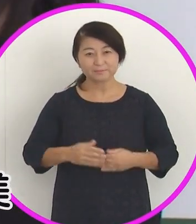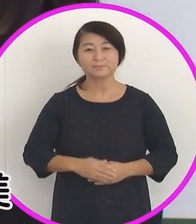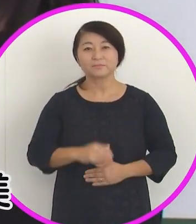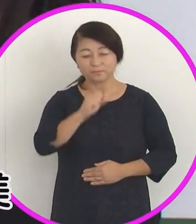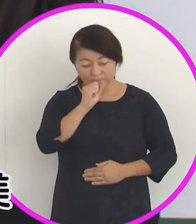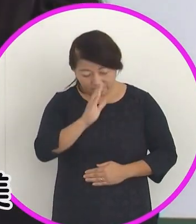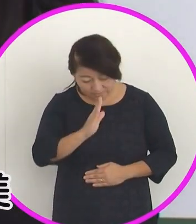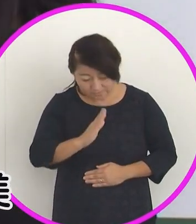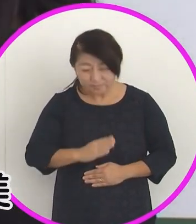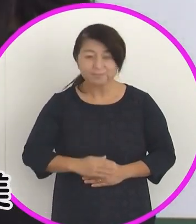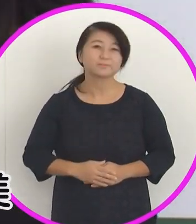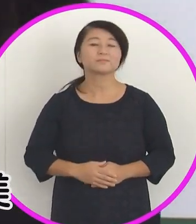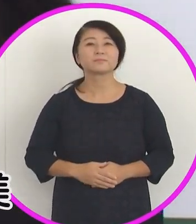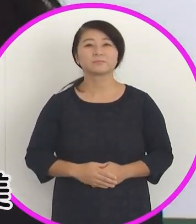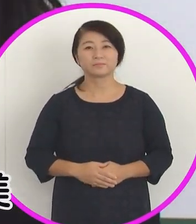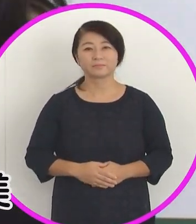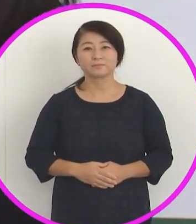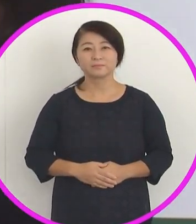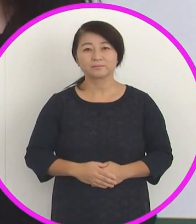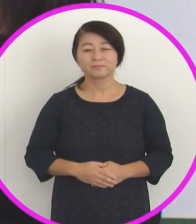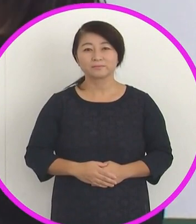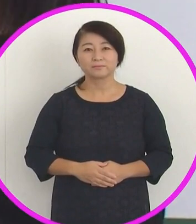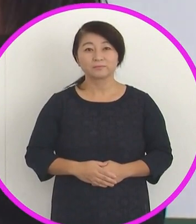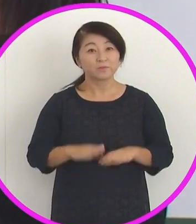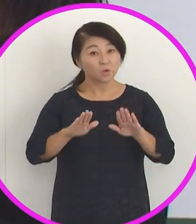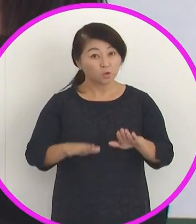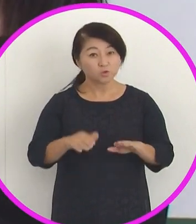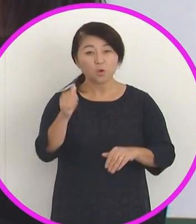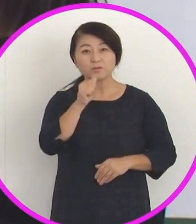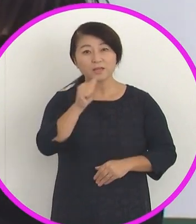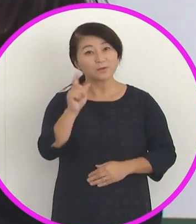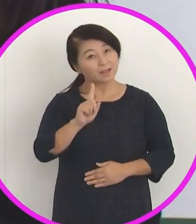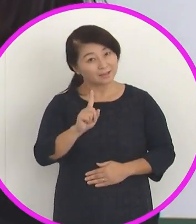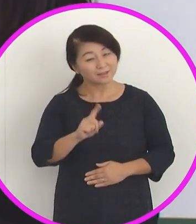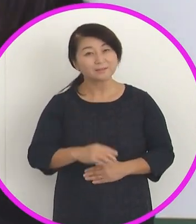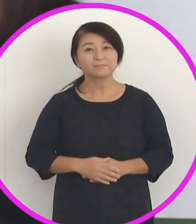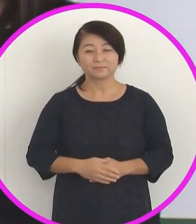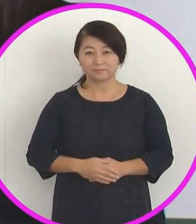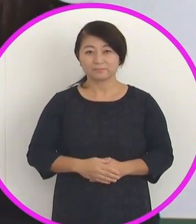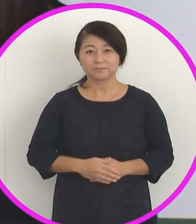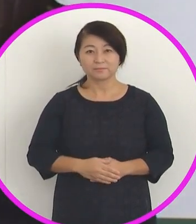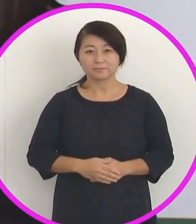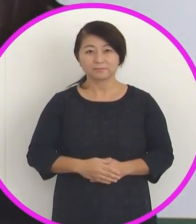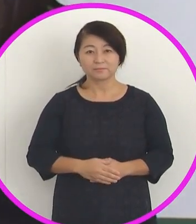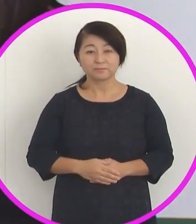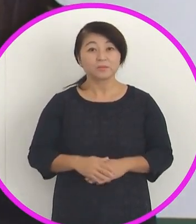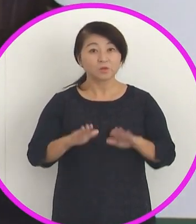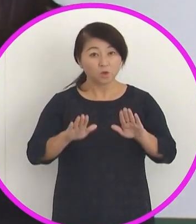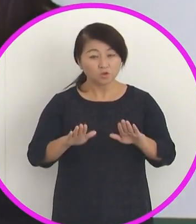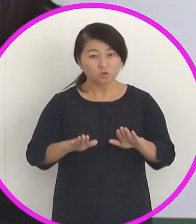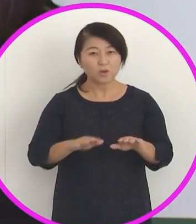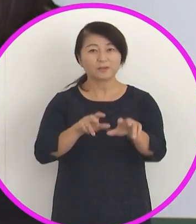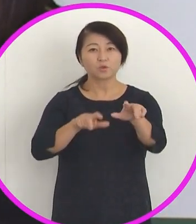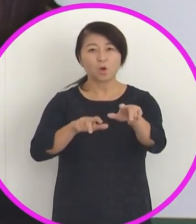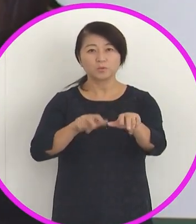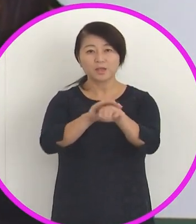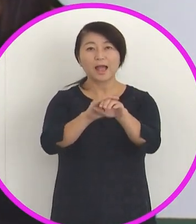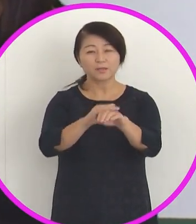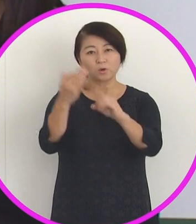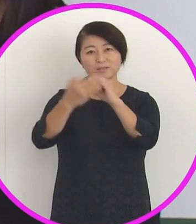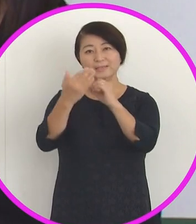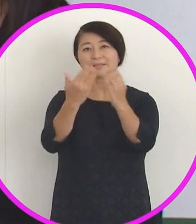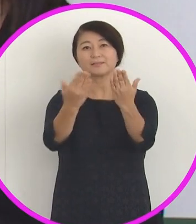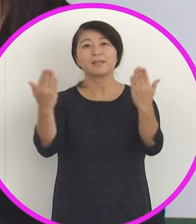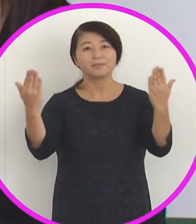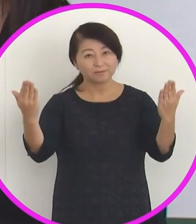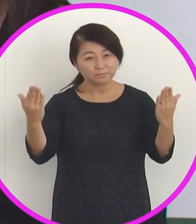ろしくお願いします。 よろしくお願いします。 今週のお知らせは何ですか？ はい、今週は動物愛護写真展について